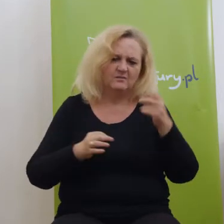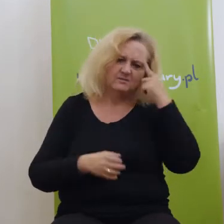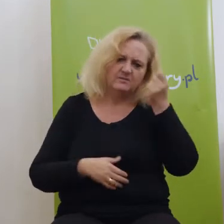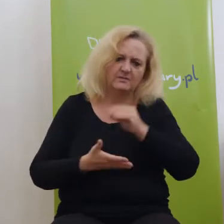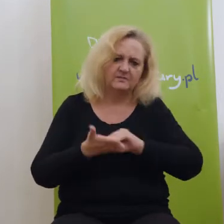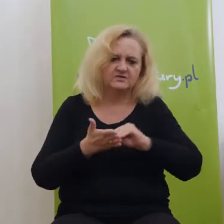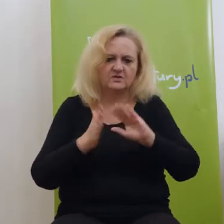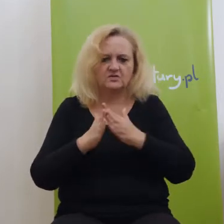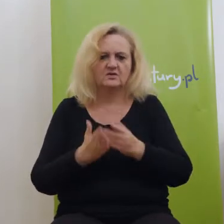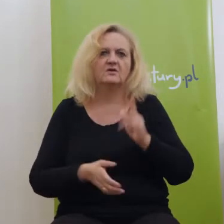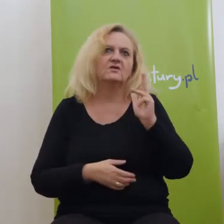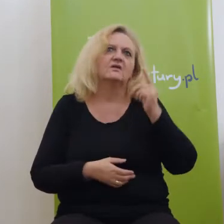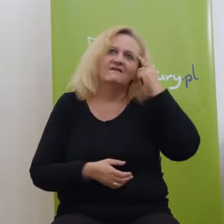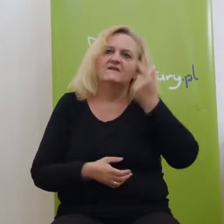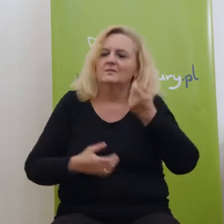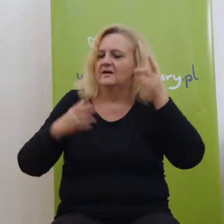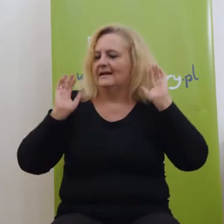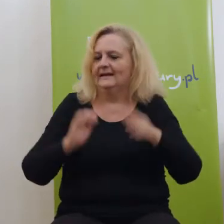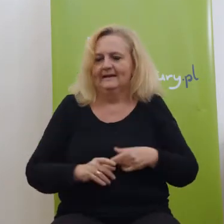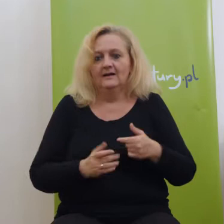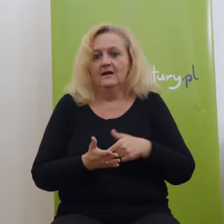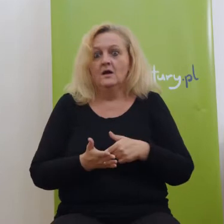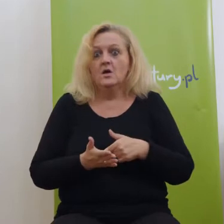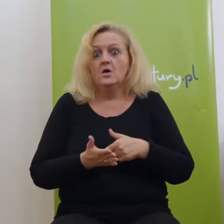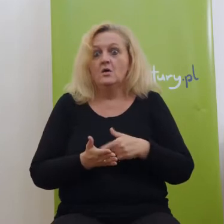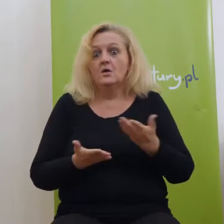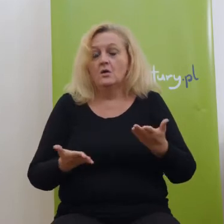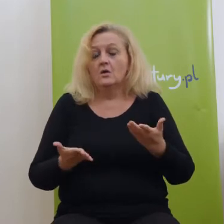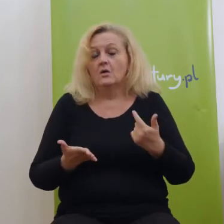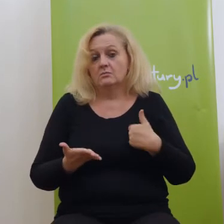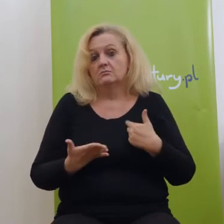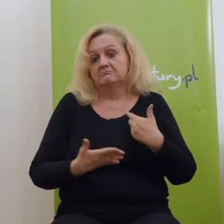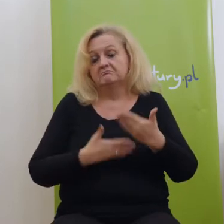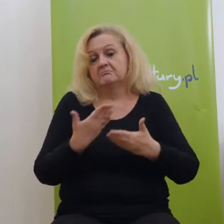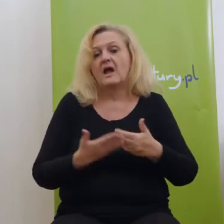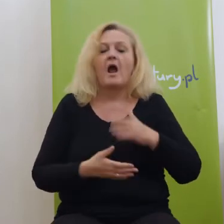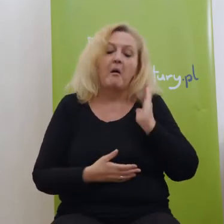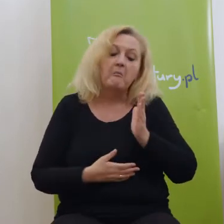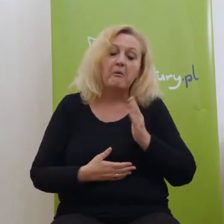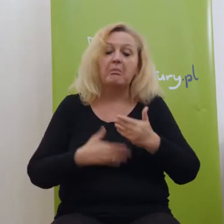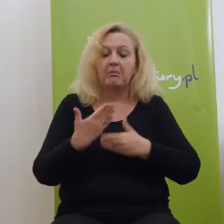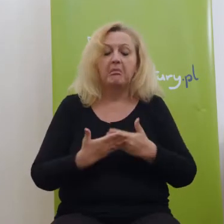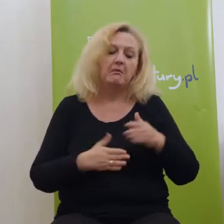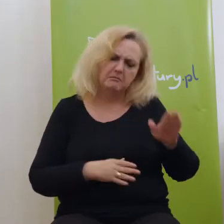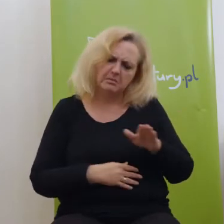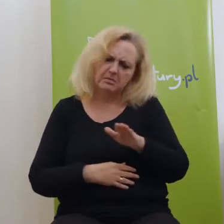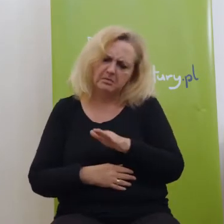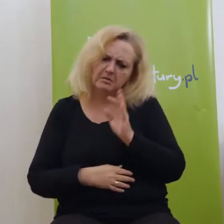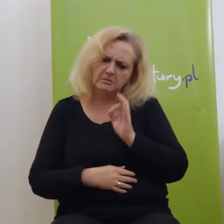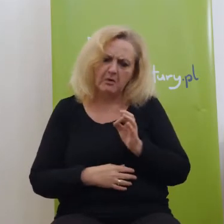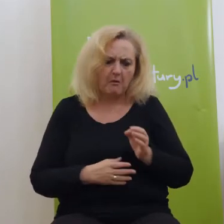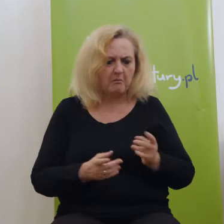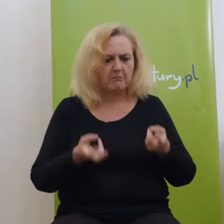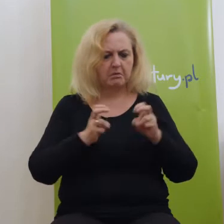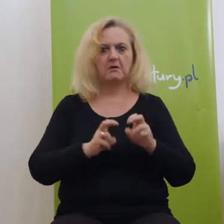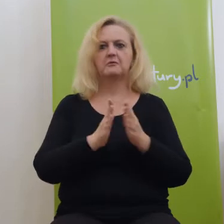żeby pisać książki, kto to w ogóle widział. I że najchętniej to stąd poszło. A potem jakoś tak układam po kolei i coś tam się z tego